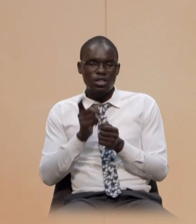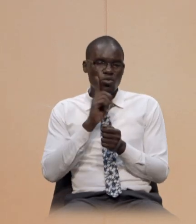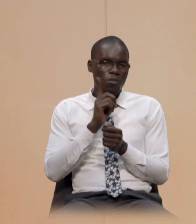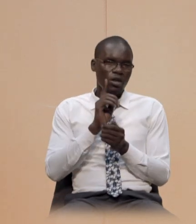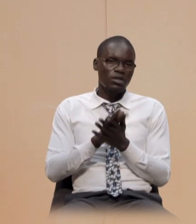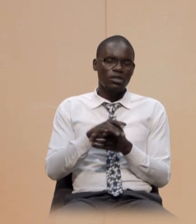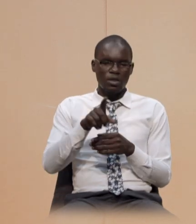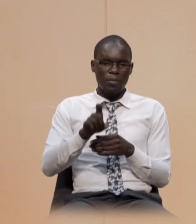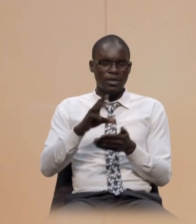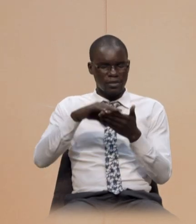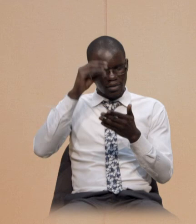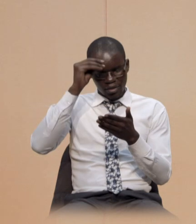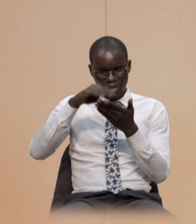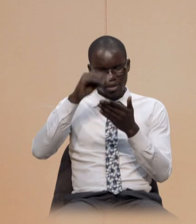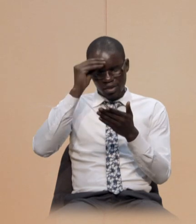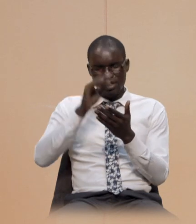Lazima ujifunze.